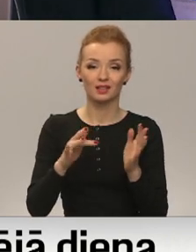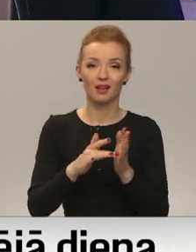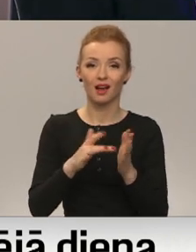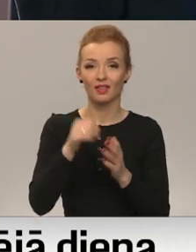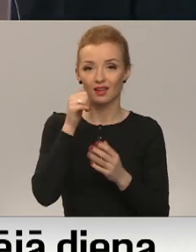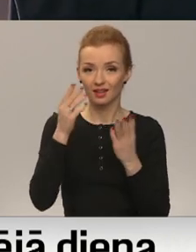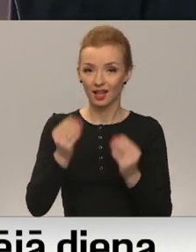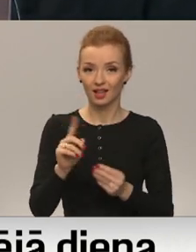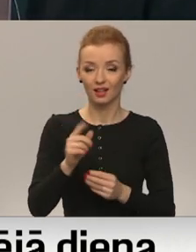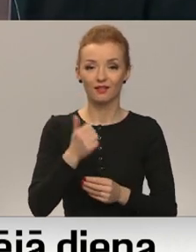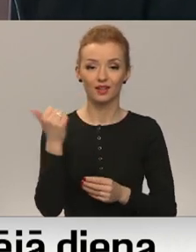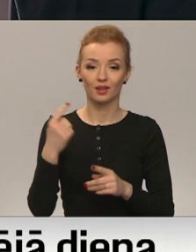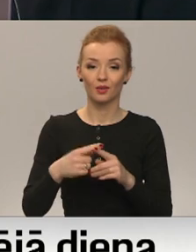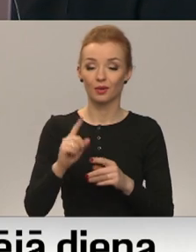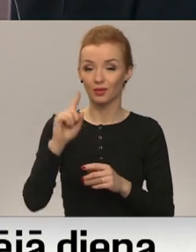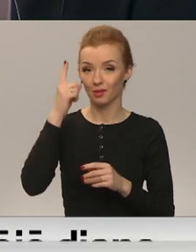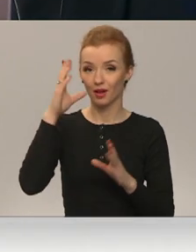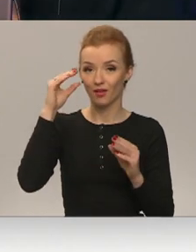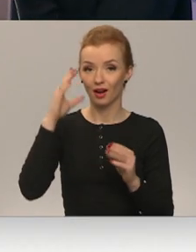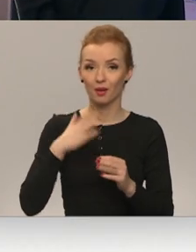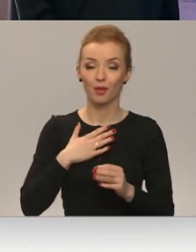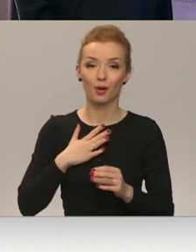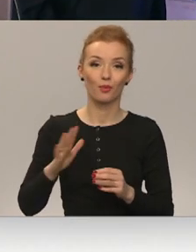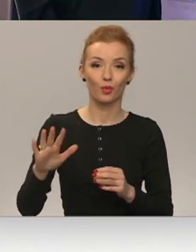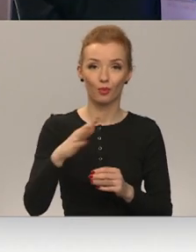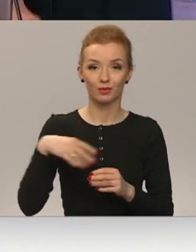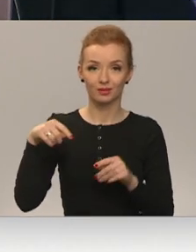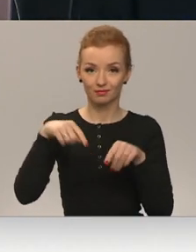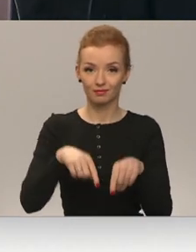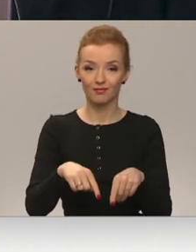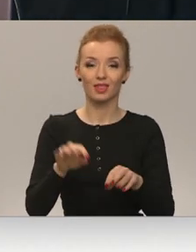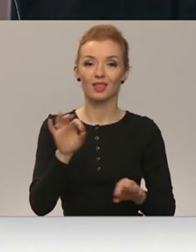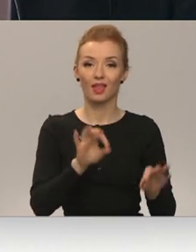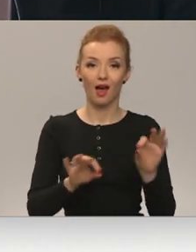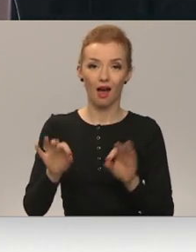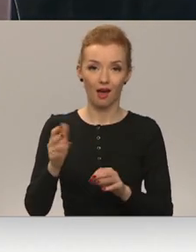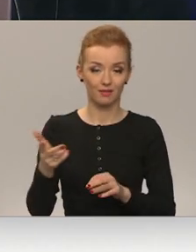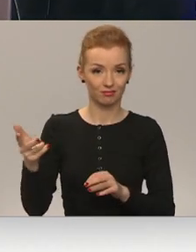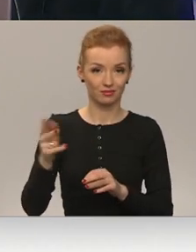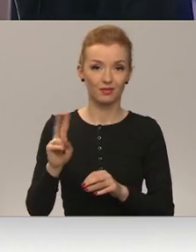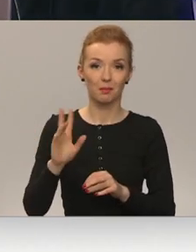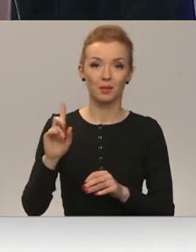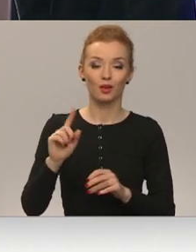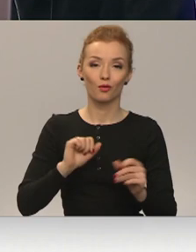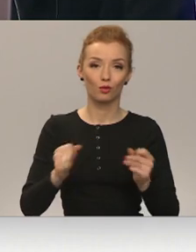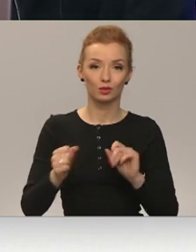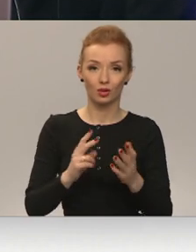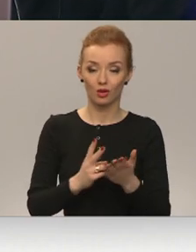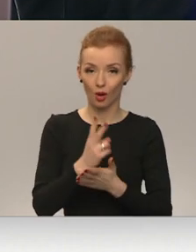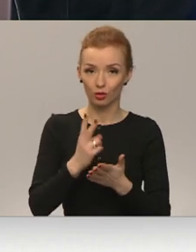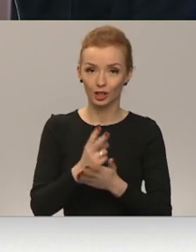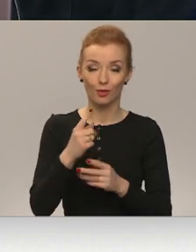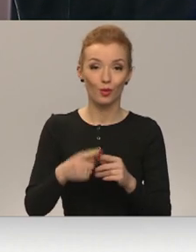viņai. Un arī pirmajā vakarā pie mums viesojās 3 dāmas, kuras ikdienā sadzīvo ar funkcionāliem traucējumiem